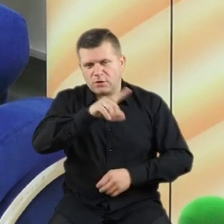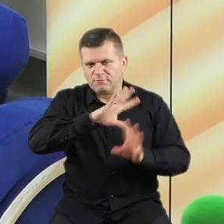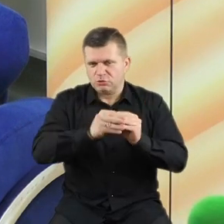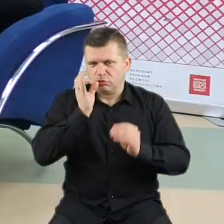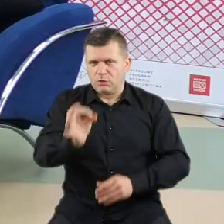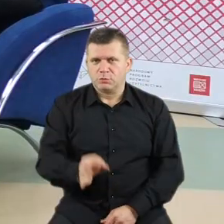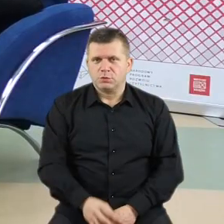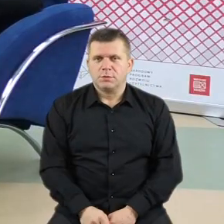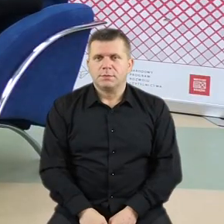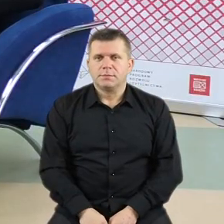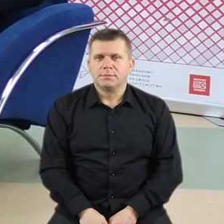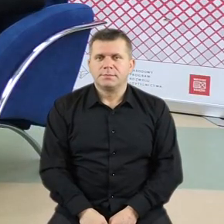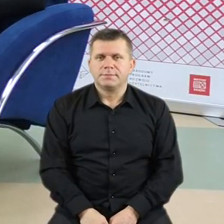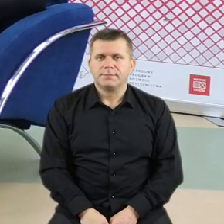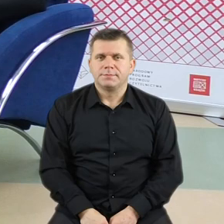dobrze.